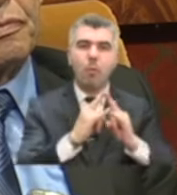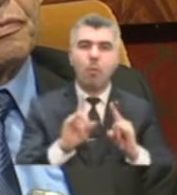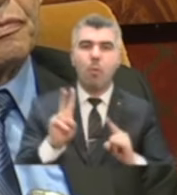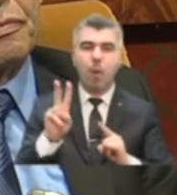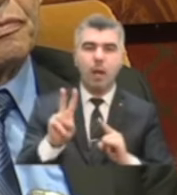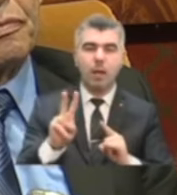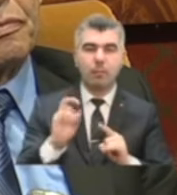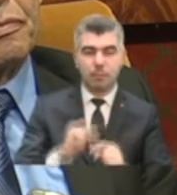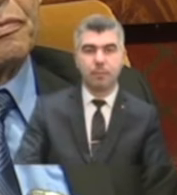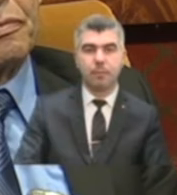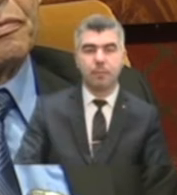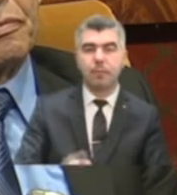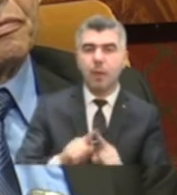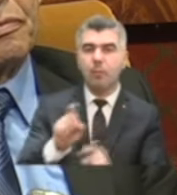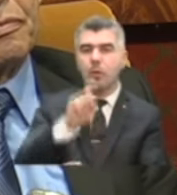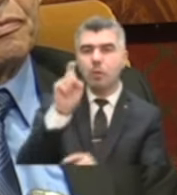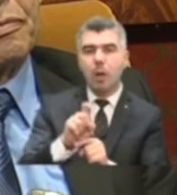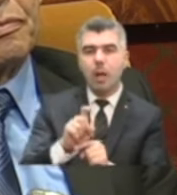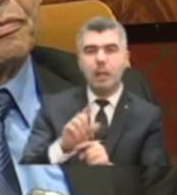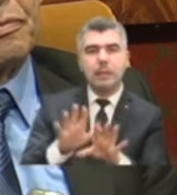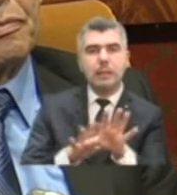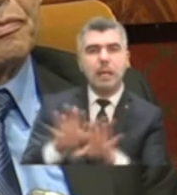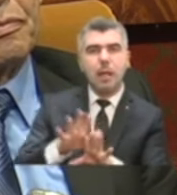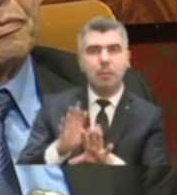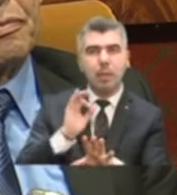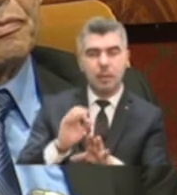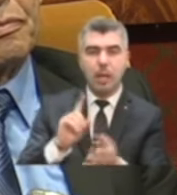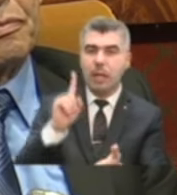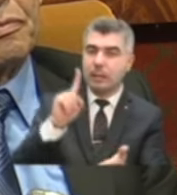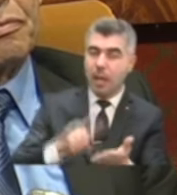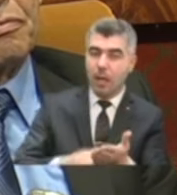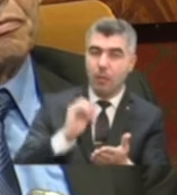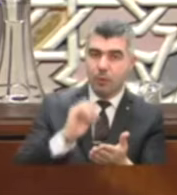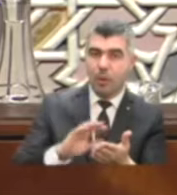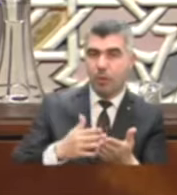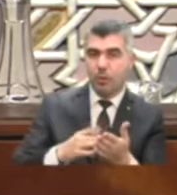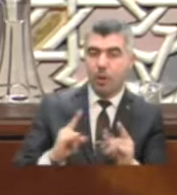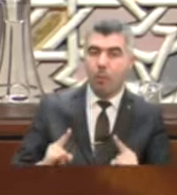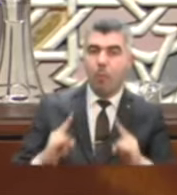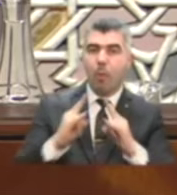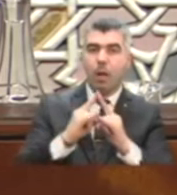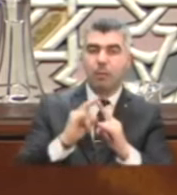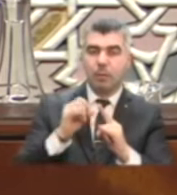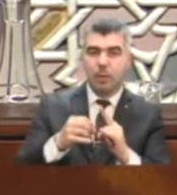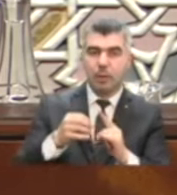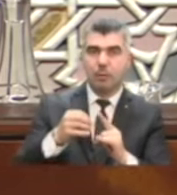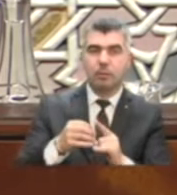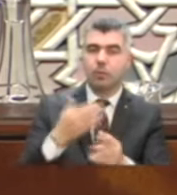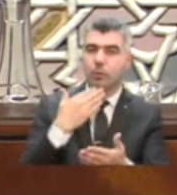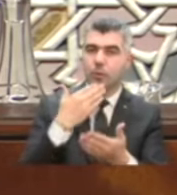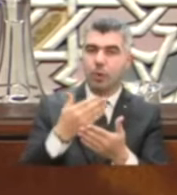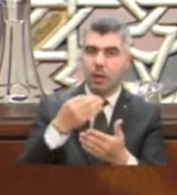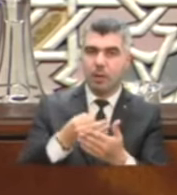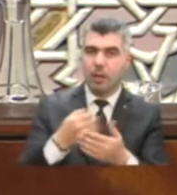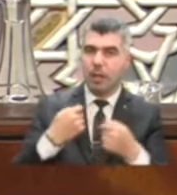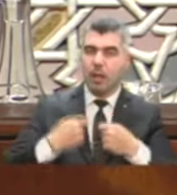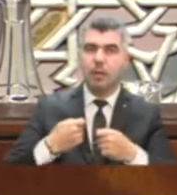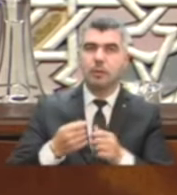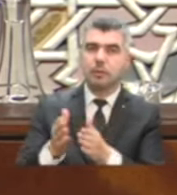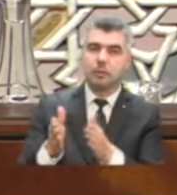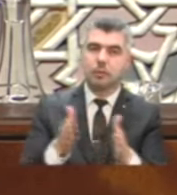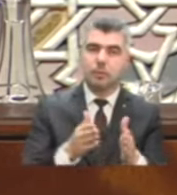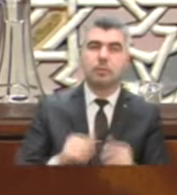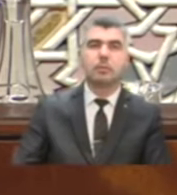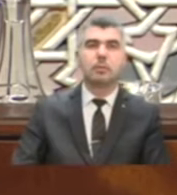كذلك نسائلكم حول التدابير الضرورية من أجل توسيع خريطة التخييم مجاليا. شكرا السيد الوزير. السيد الرئيسة،